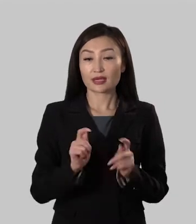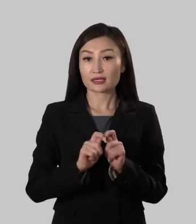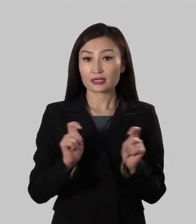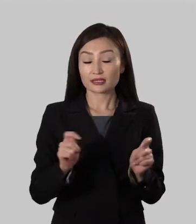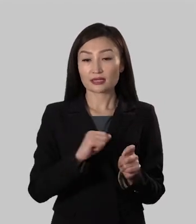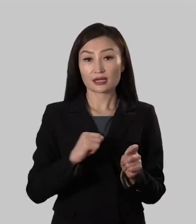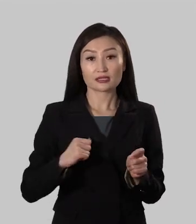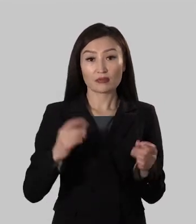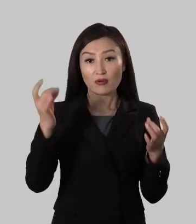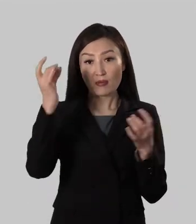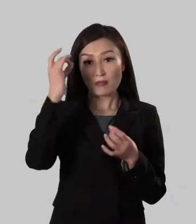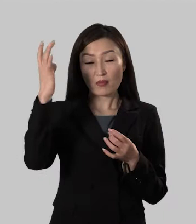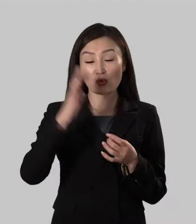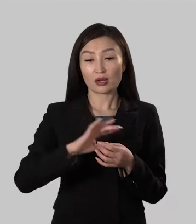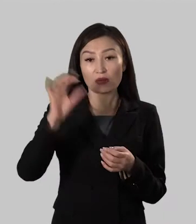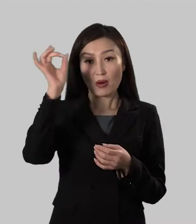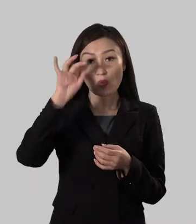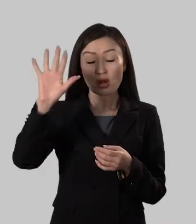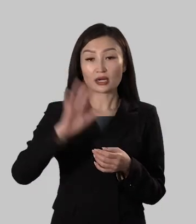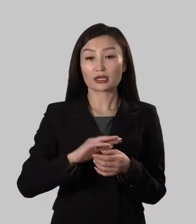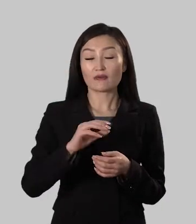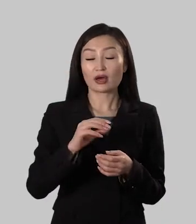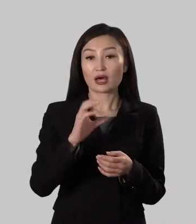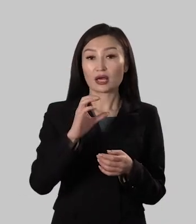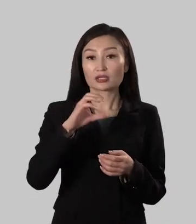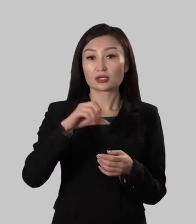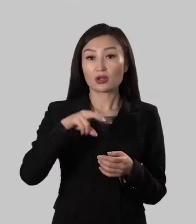Создатель самого популярного толкового словаря.